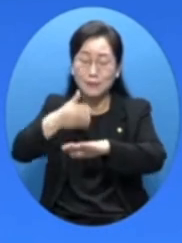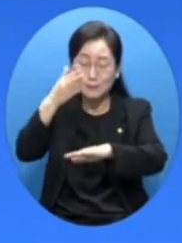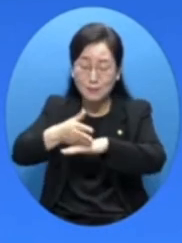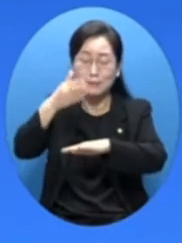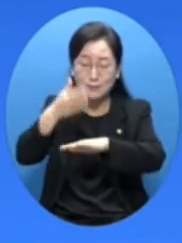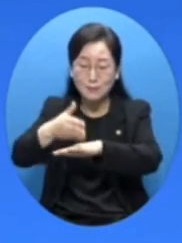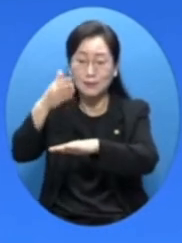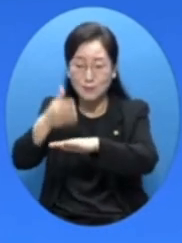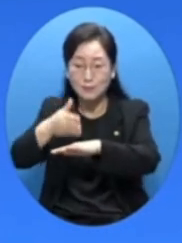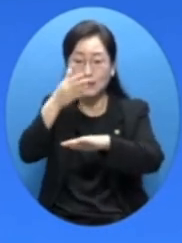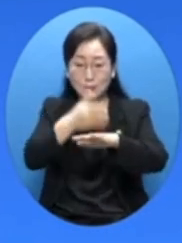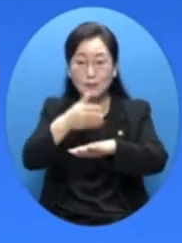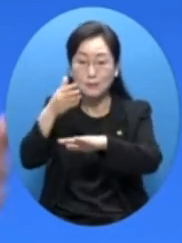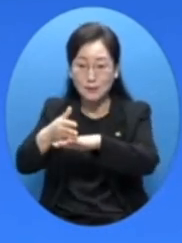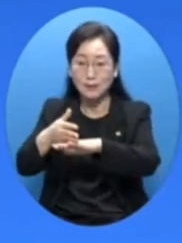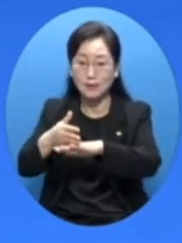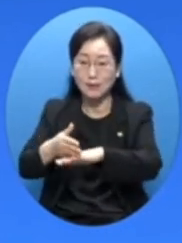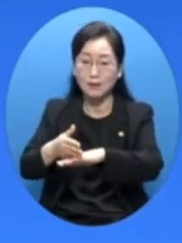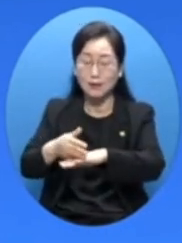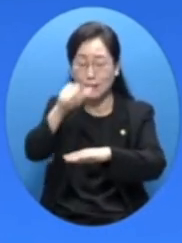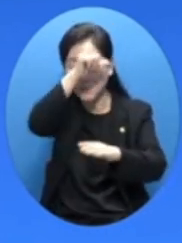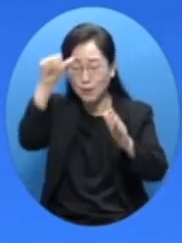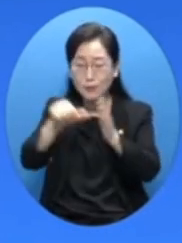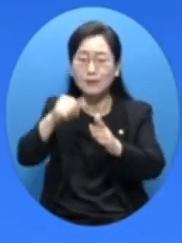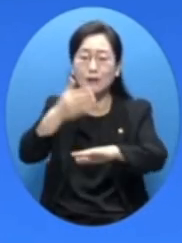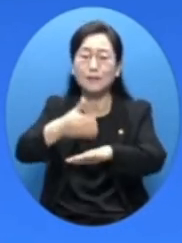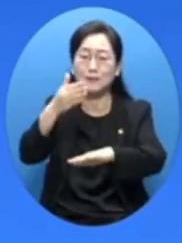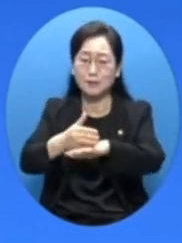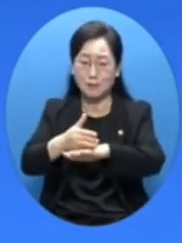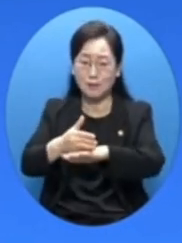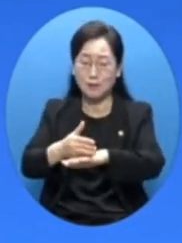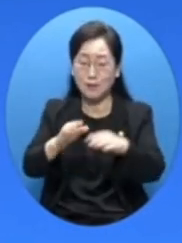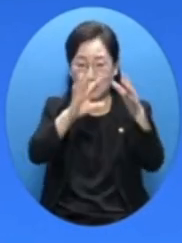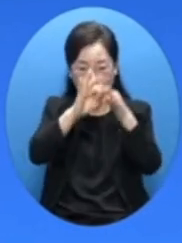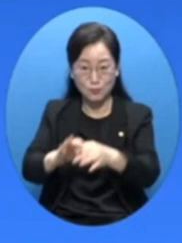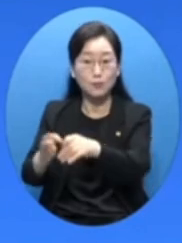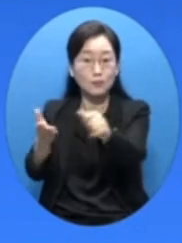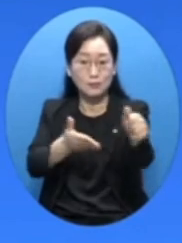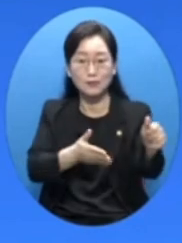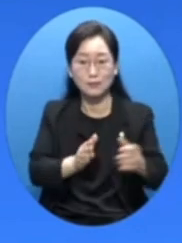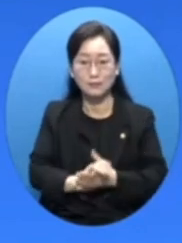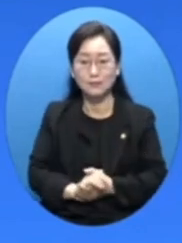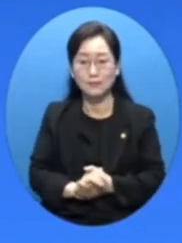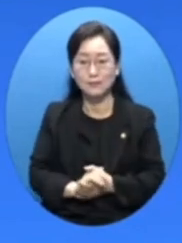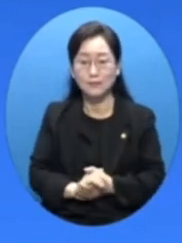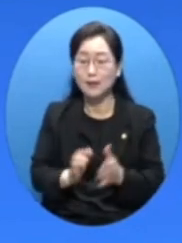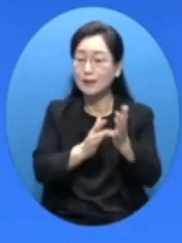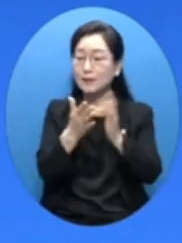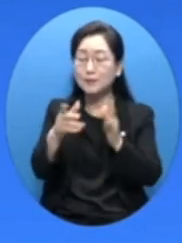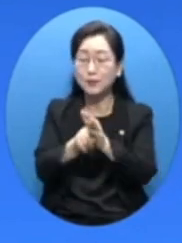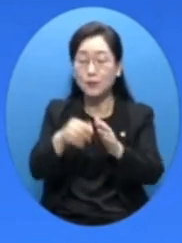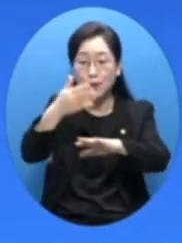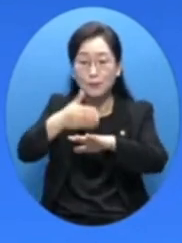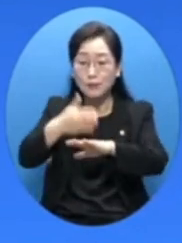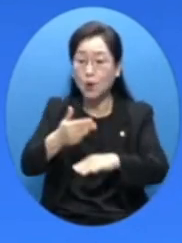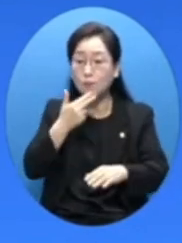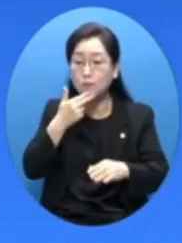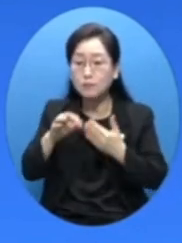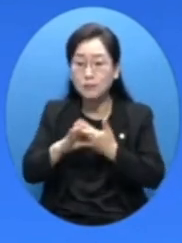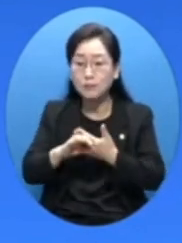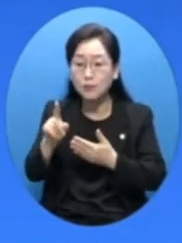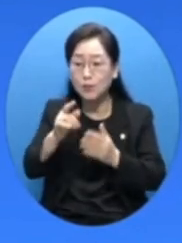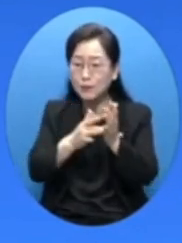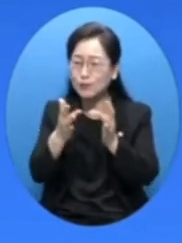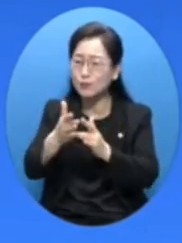감사합니다, 감사합니다, 감사합니다. 우리 일생이 감사의 일생이 될 줄로 믿습니다. 예수 믿고 감사하지 않은 사람들은